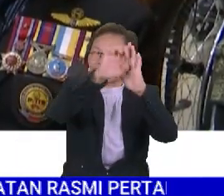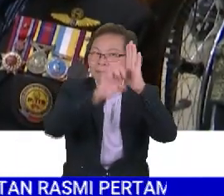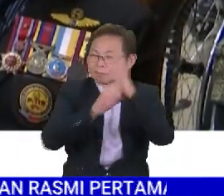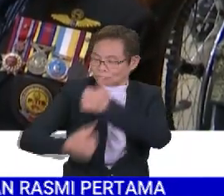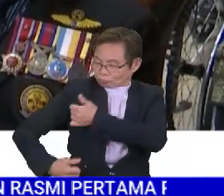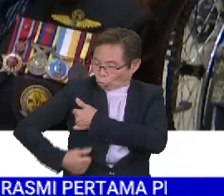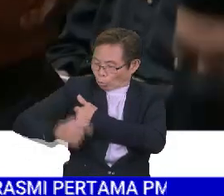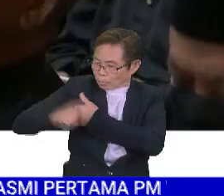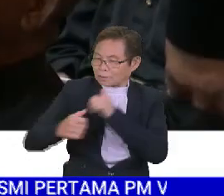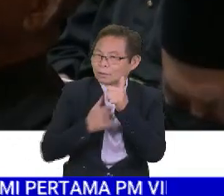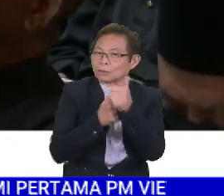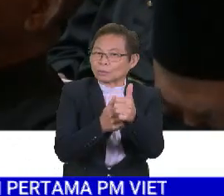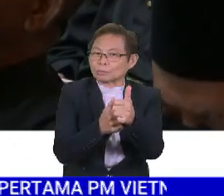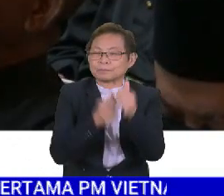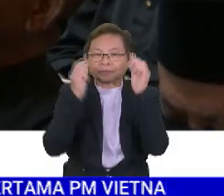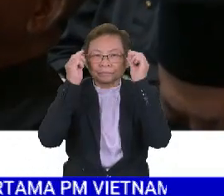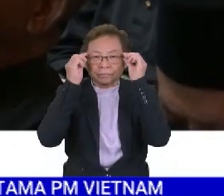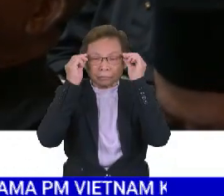ketenteraan.